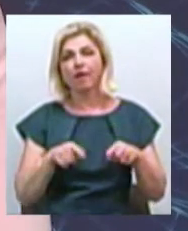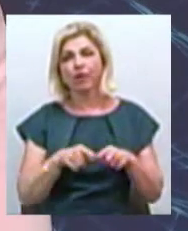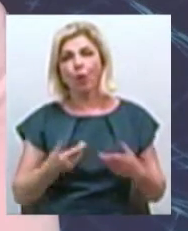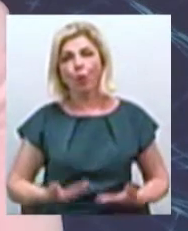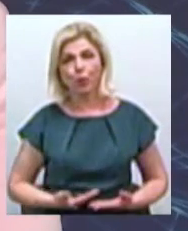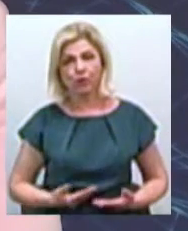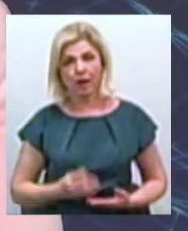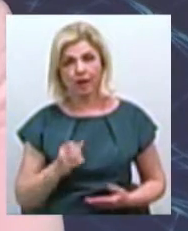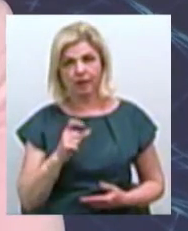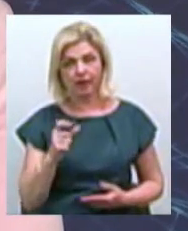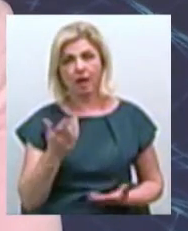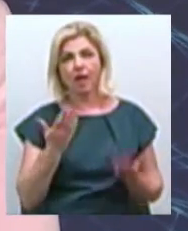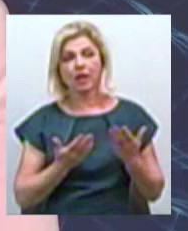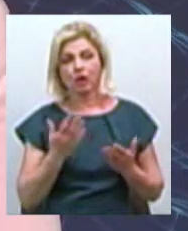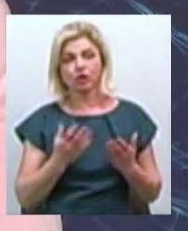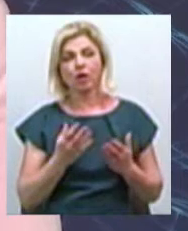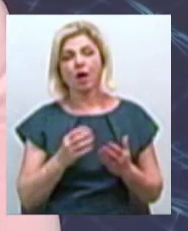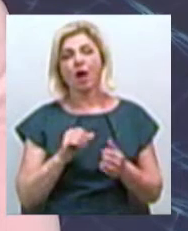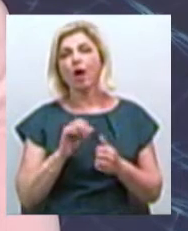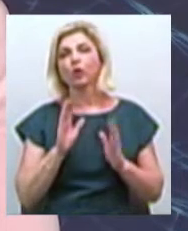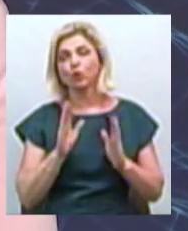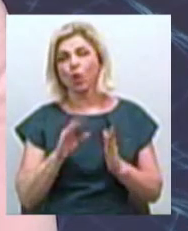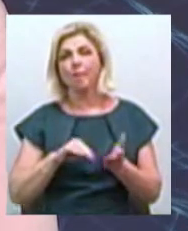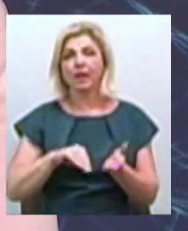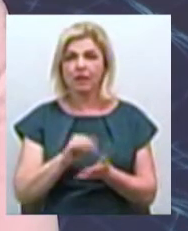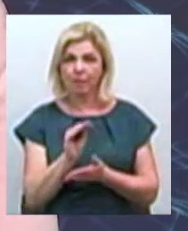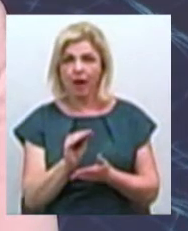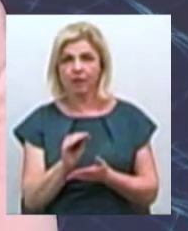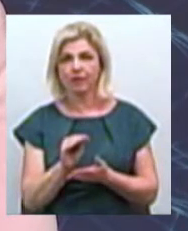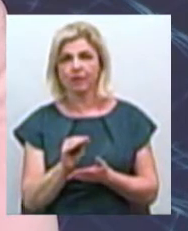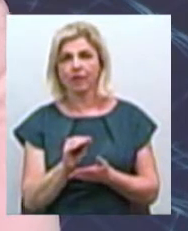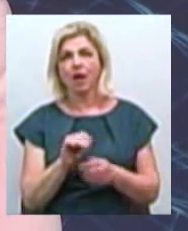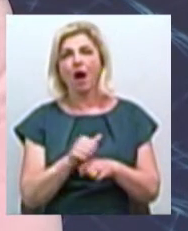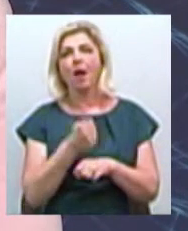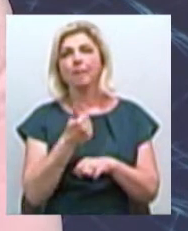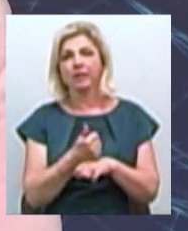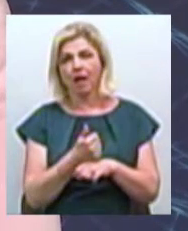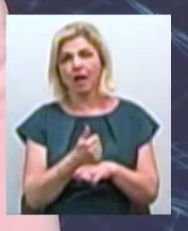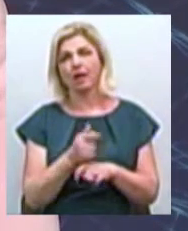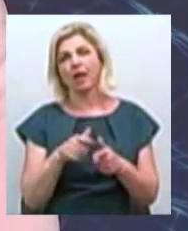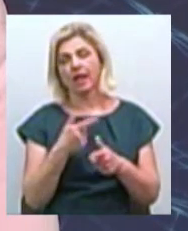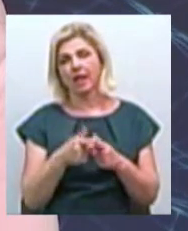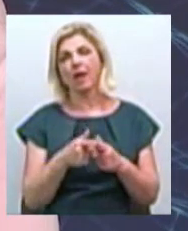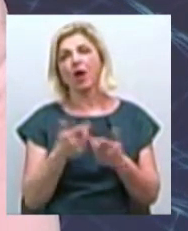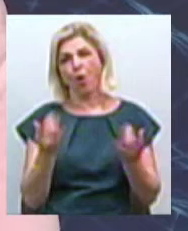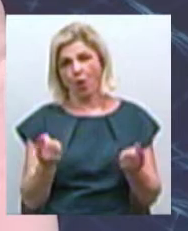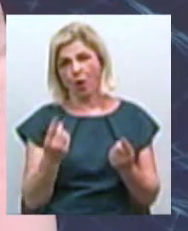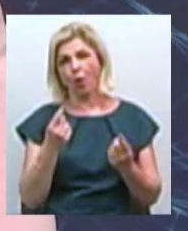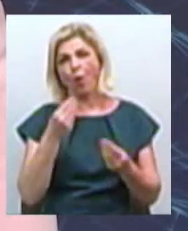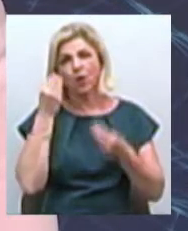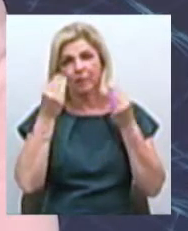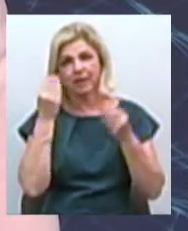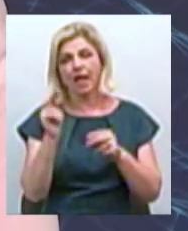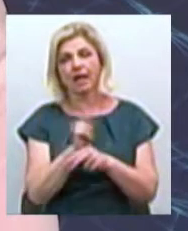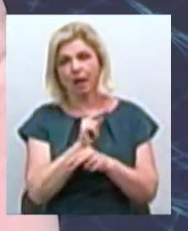це якщо передбачено виключно придбання, да, капітальний або поточний ремонт в комунальних